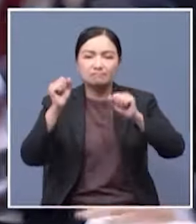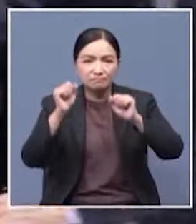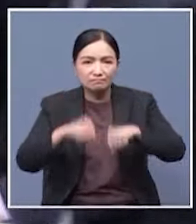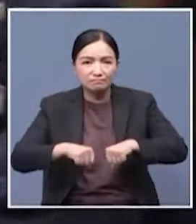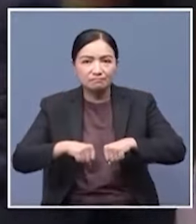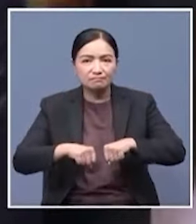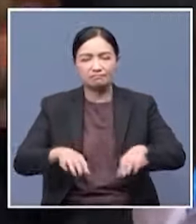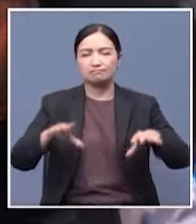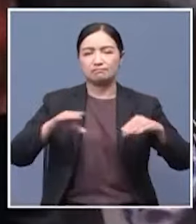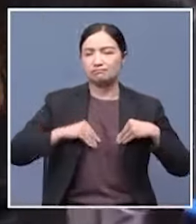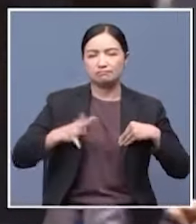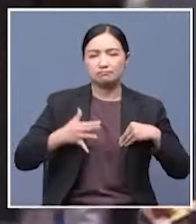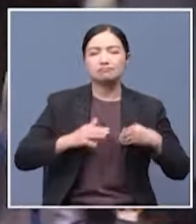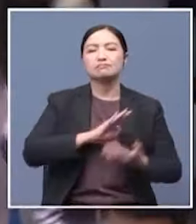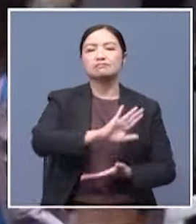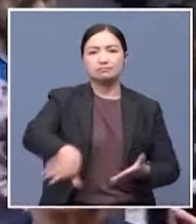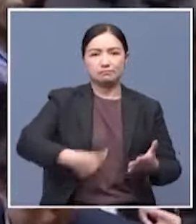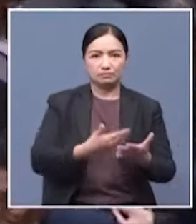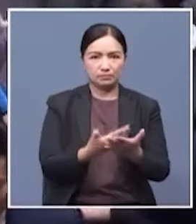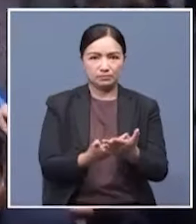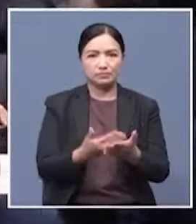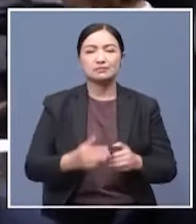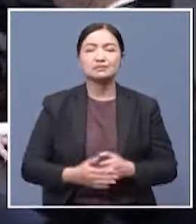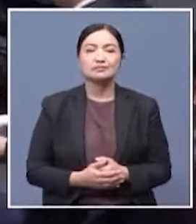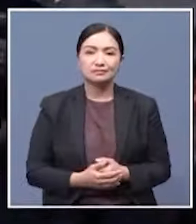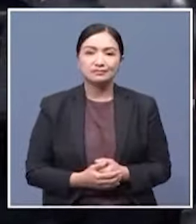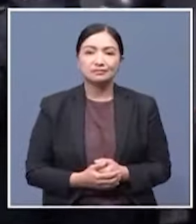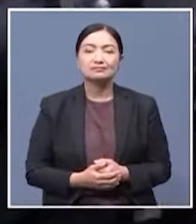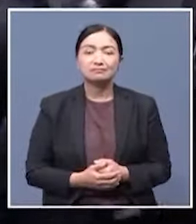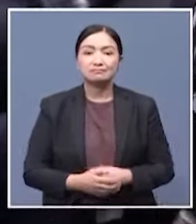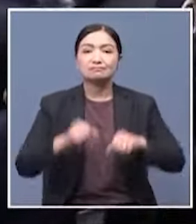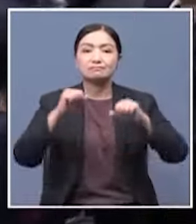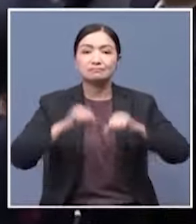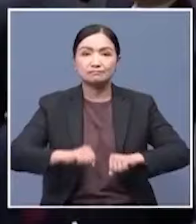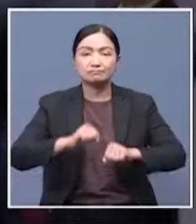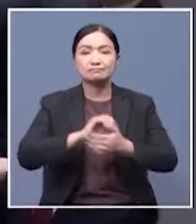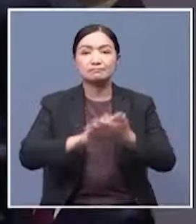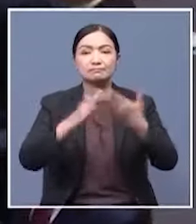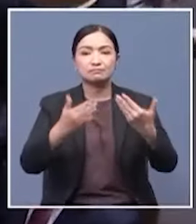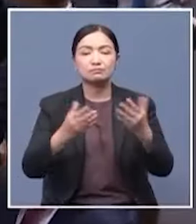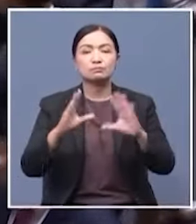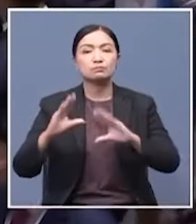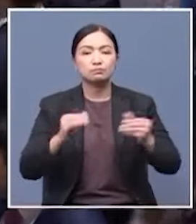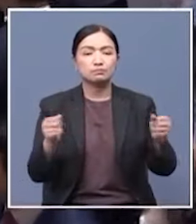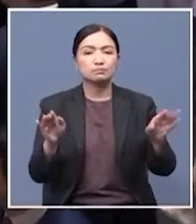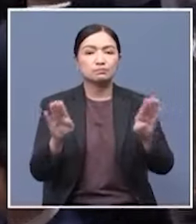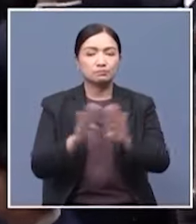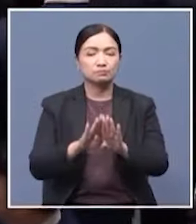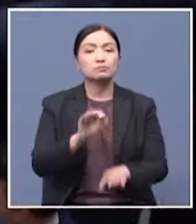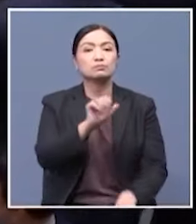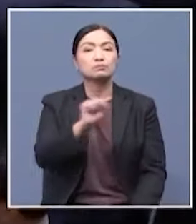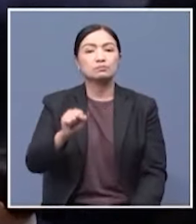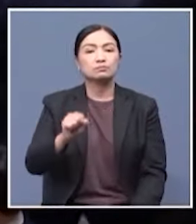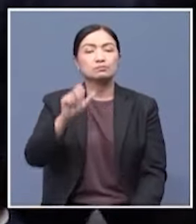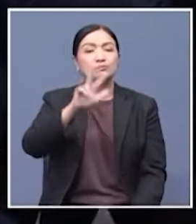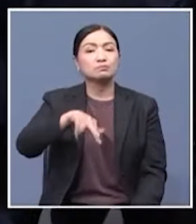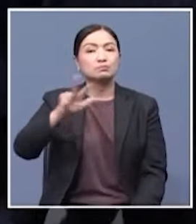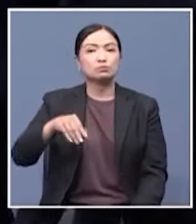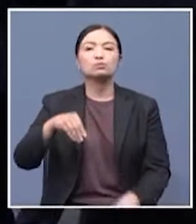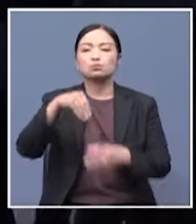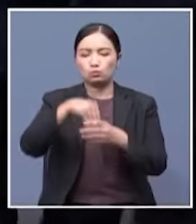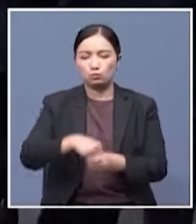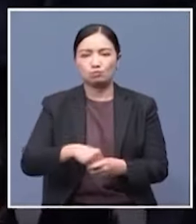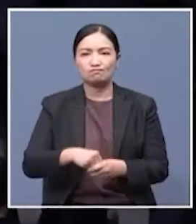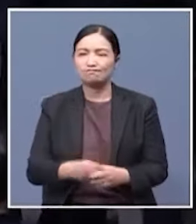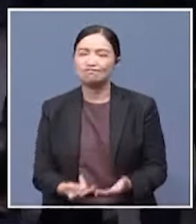มติไม่เห็นชอบทั้งหมดนะครับซึ่งหลังลงมติเสร็จสิ้นครับแล้วก็ปิดประชุมสสเพื่อไทยก็ยังคงอยู่กันในห้องประชุมนะครับ